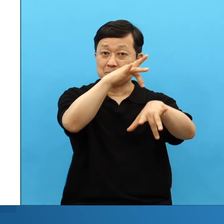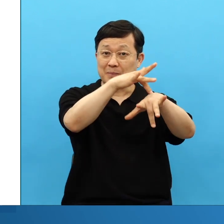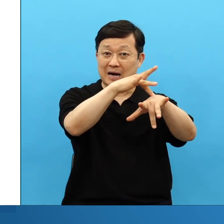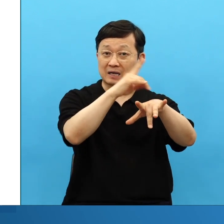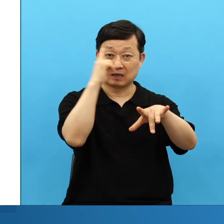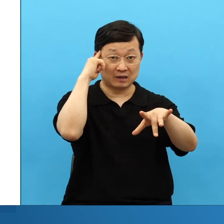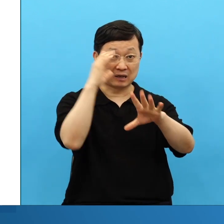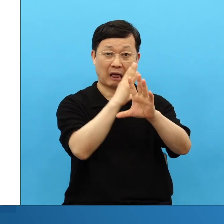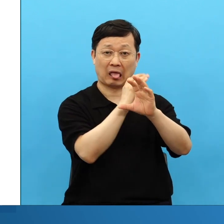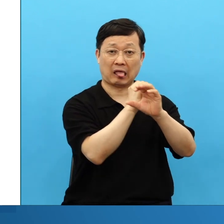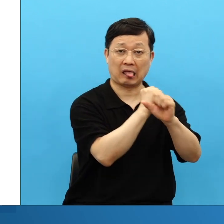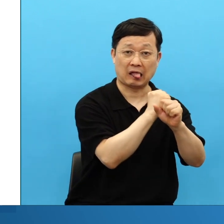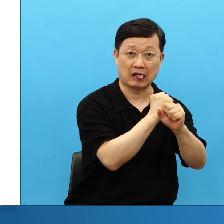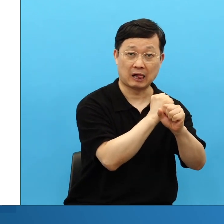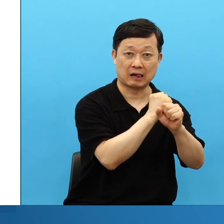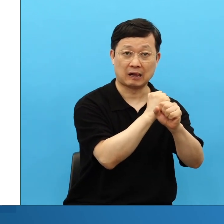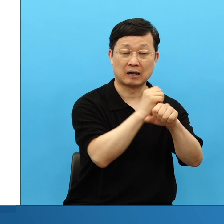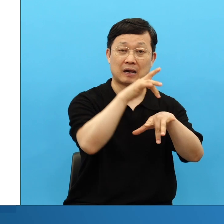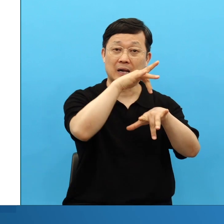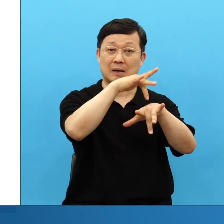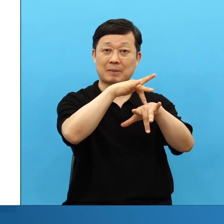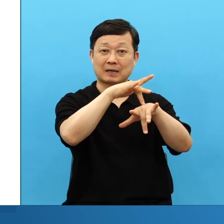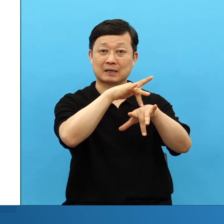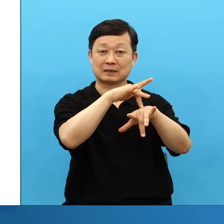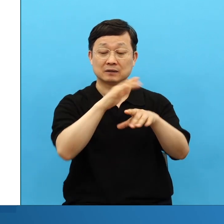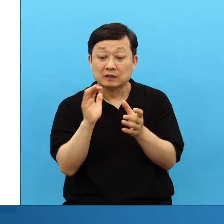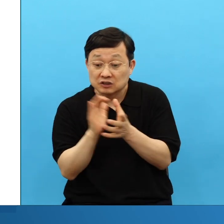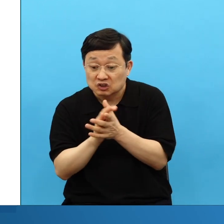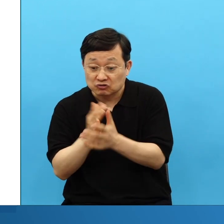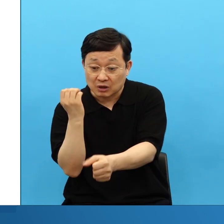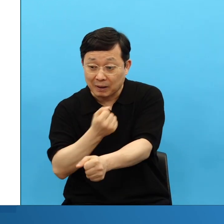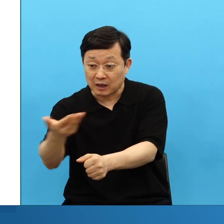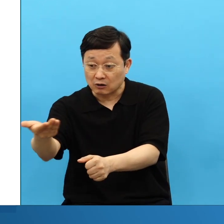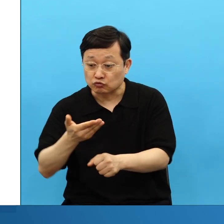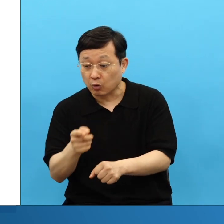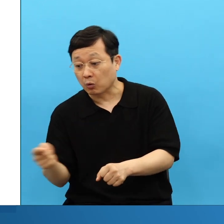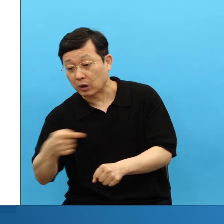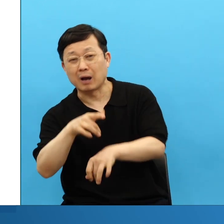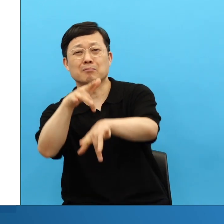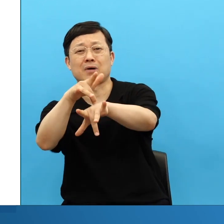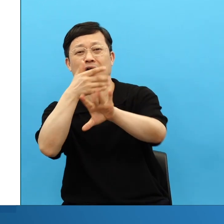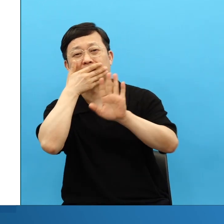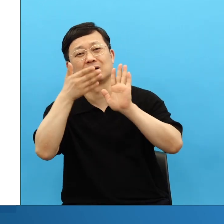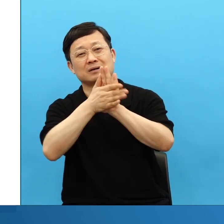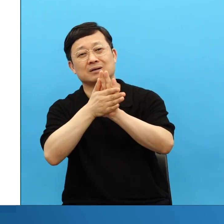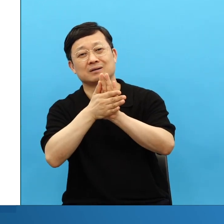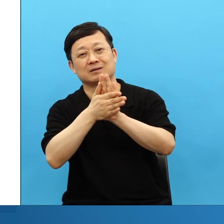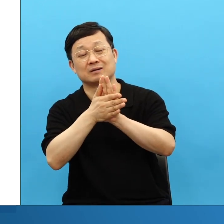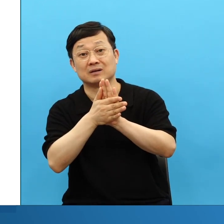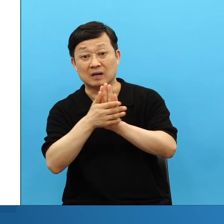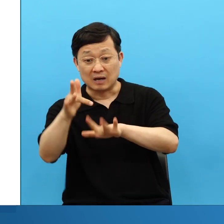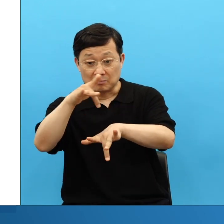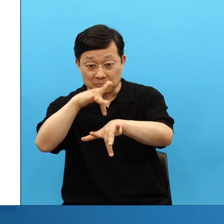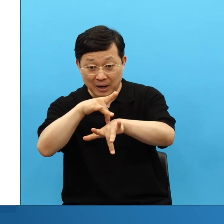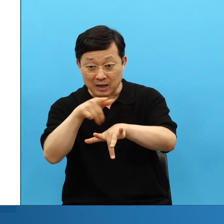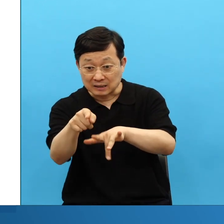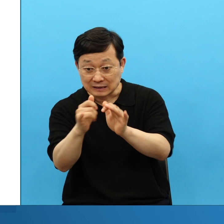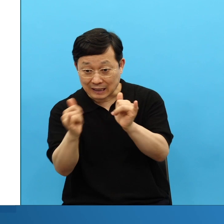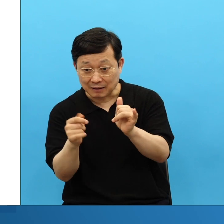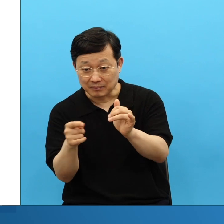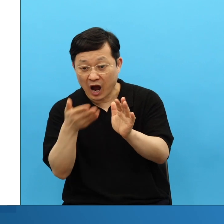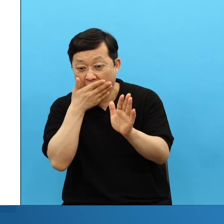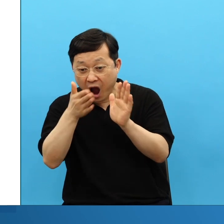친구가 마약 줬다 그래요, 보통. 아닙니다. 마귀가 그 친구를 통해서 마약할 수밖에 없도록 끌고 가는